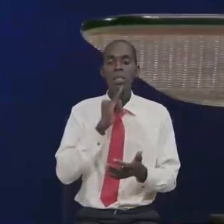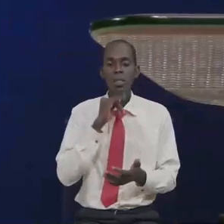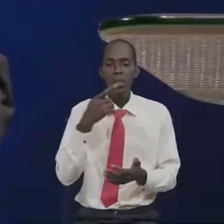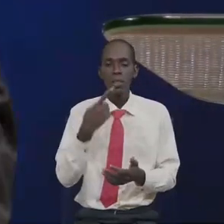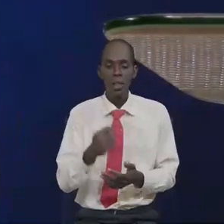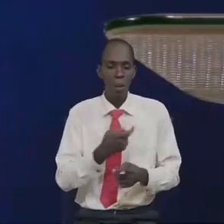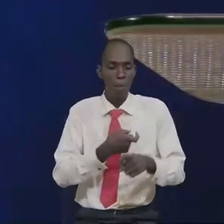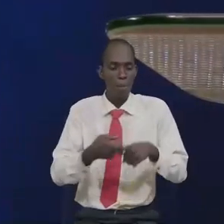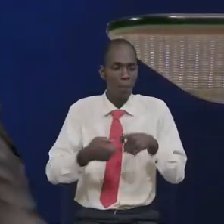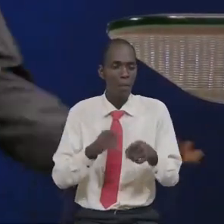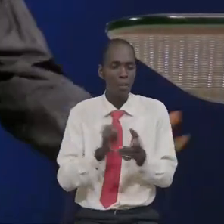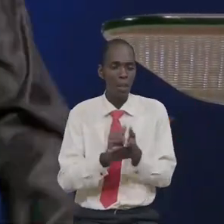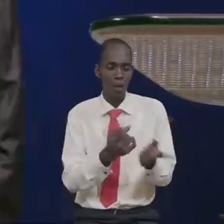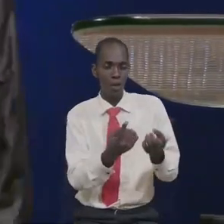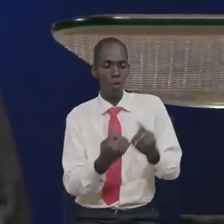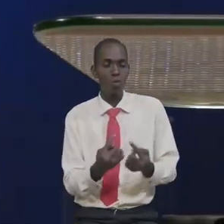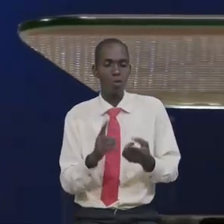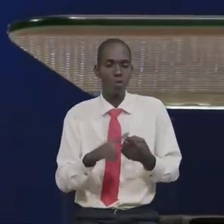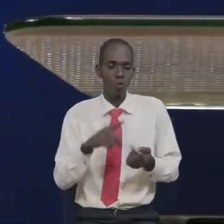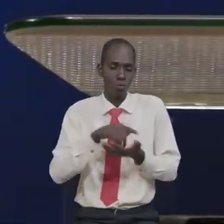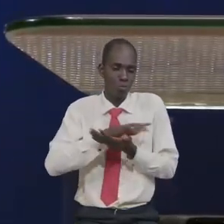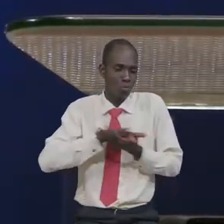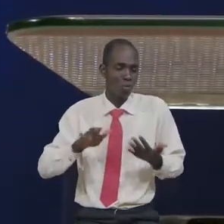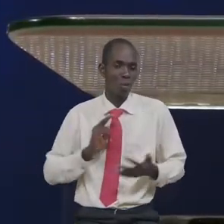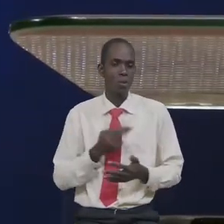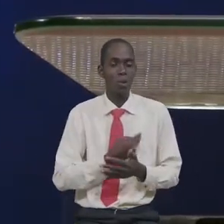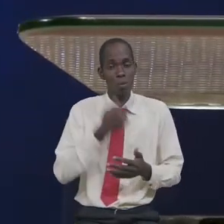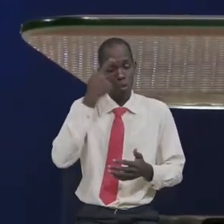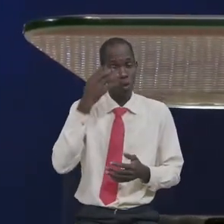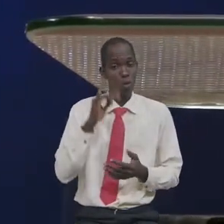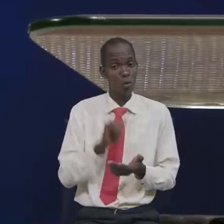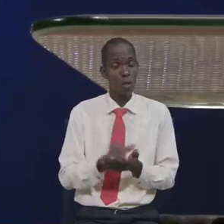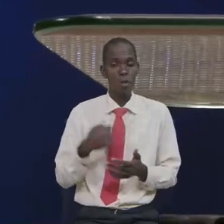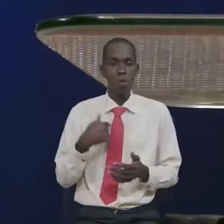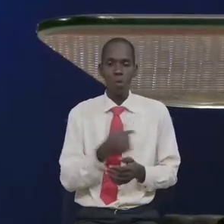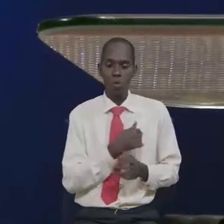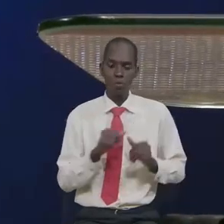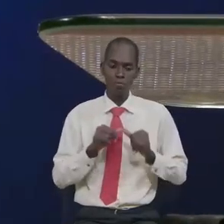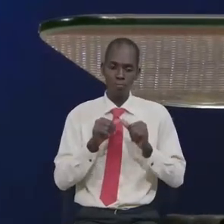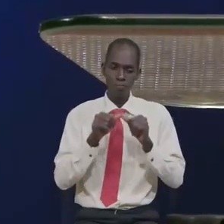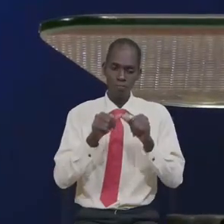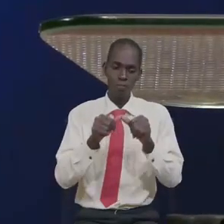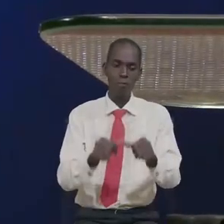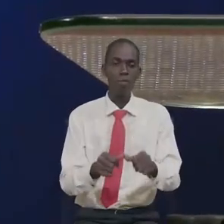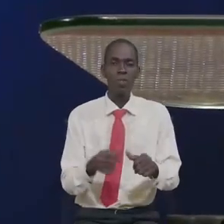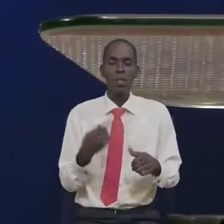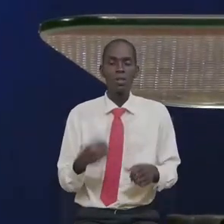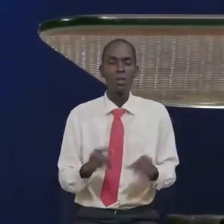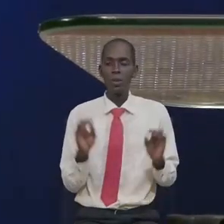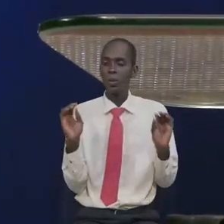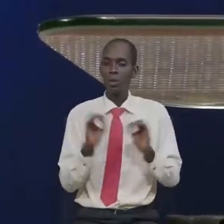nous laver, nous purifier. À cause de cela, on persévère, on persiste. La